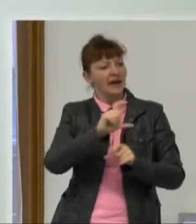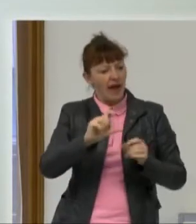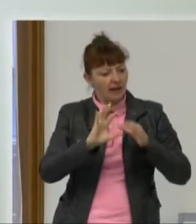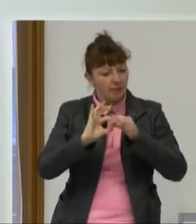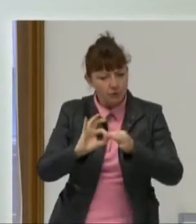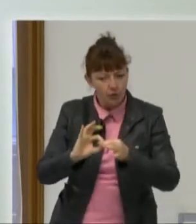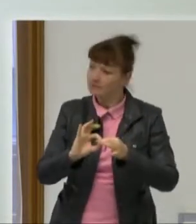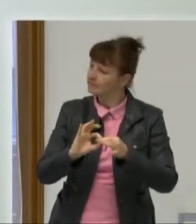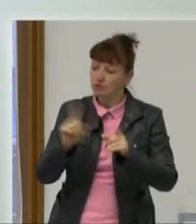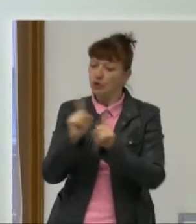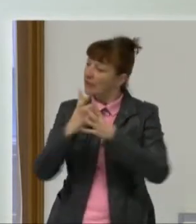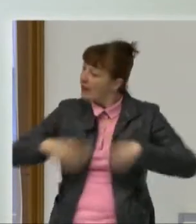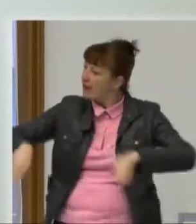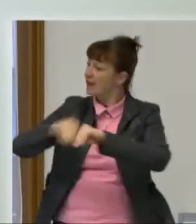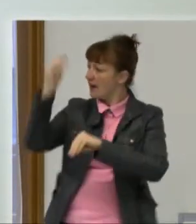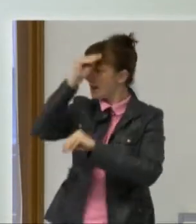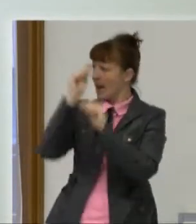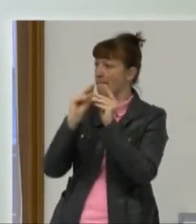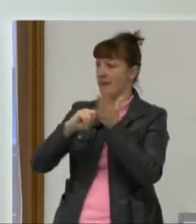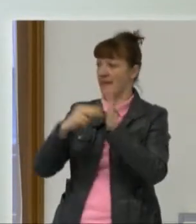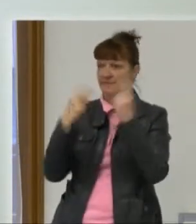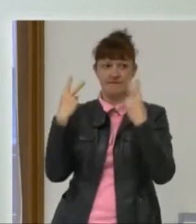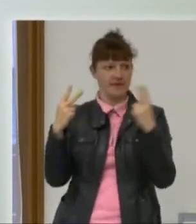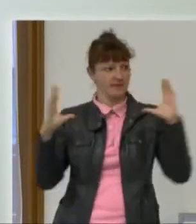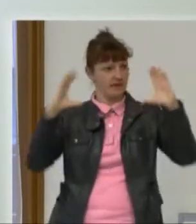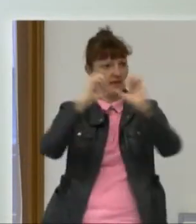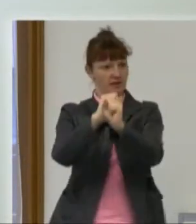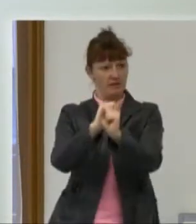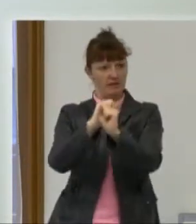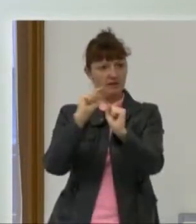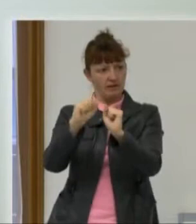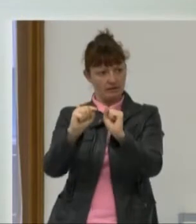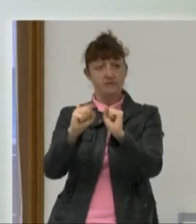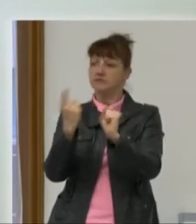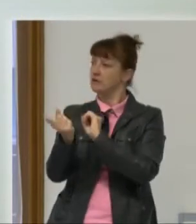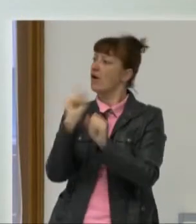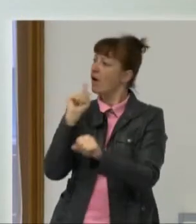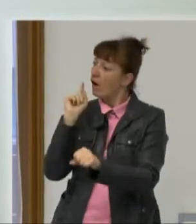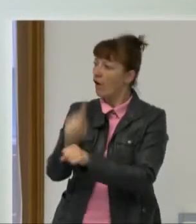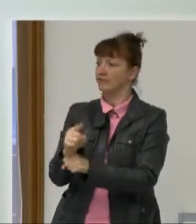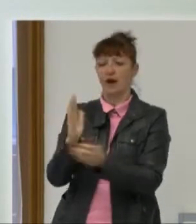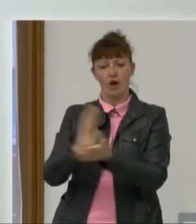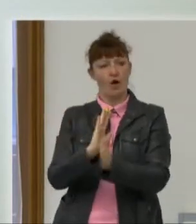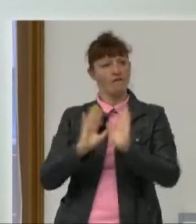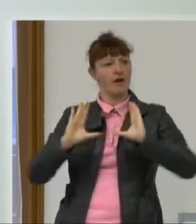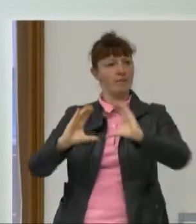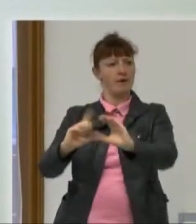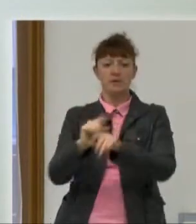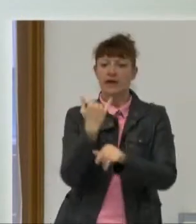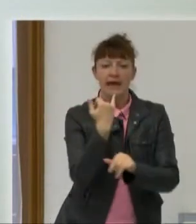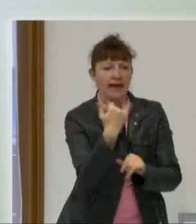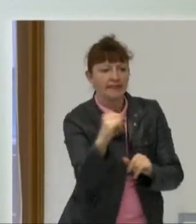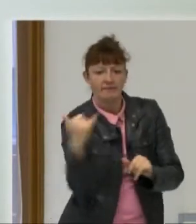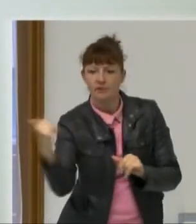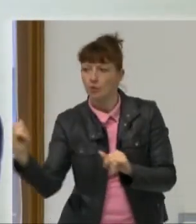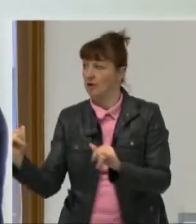einem gemeinsamen Lehrplan, zu einem gemeinsamen Curriculum, das eben die Aufgabe enthält, das individualisiert